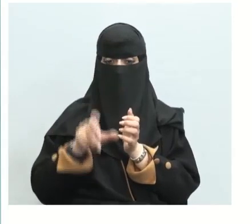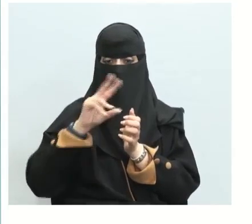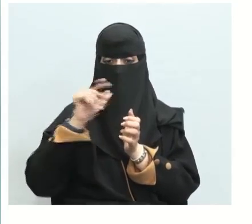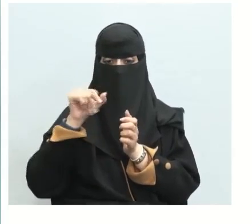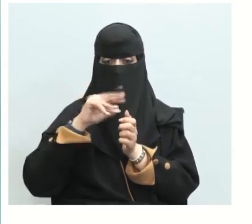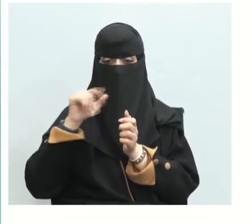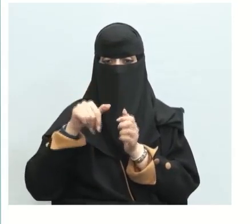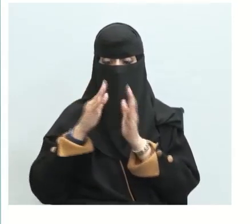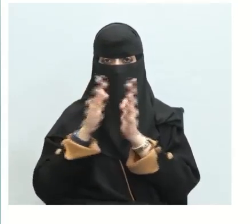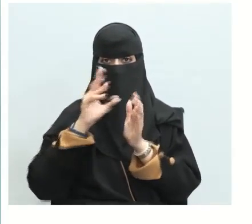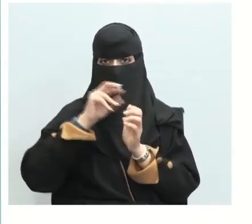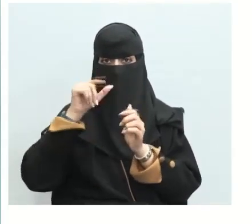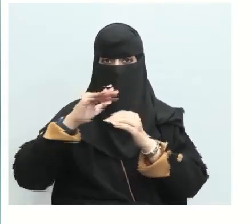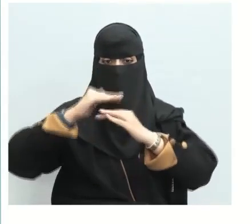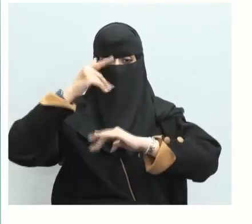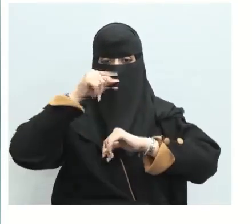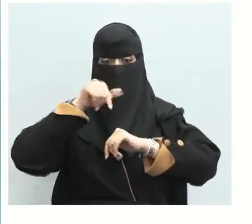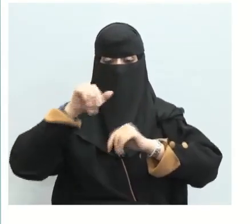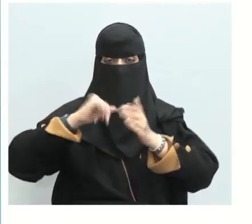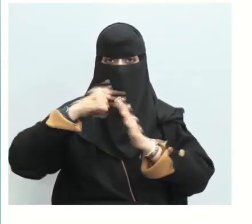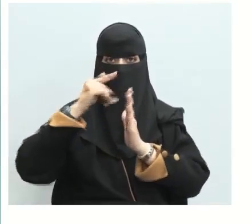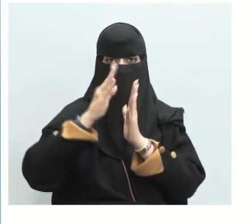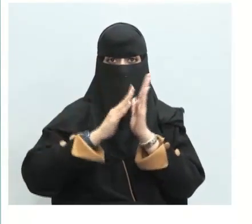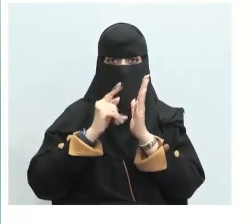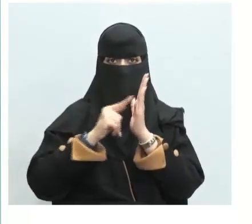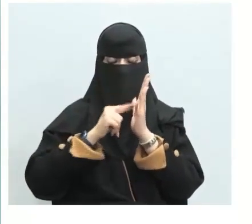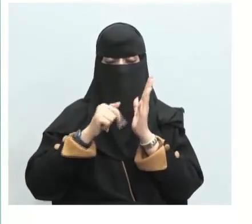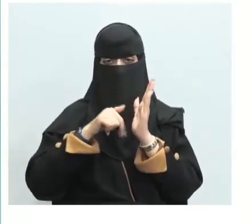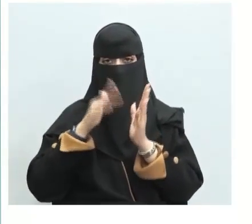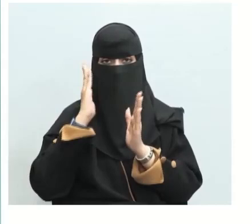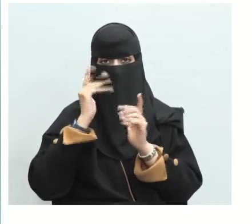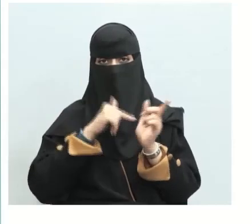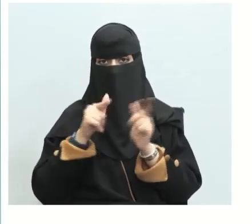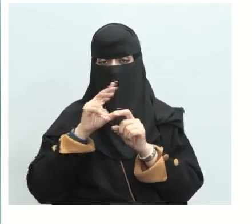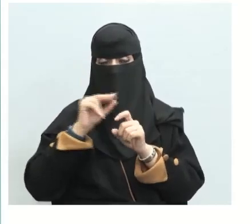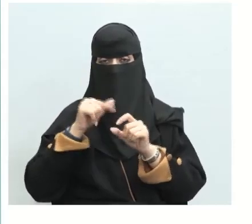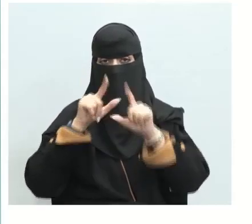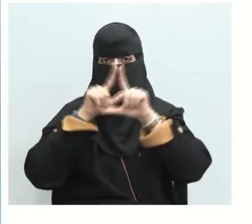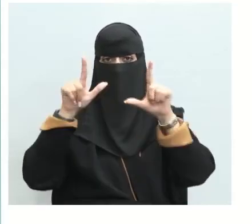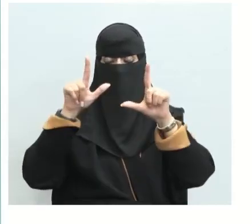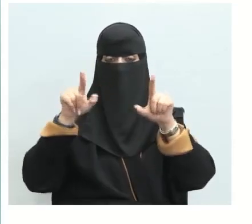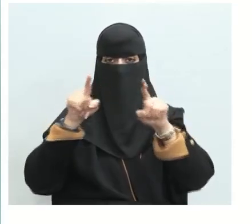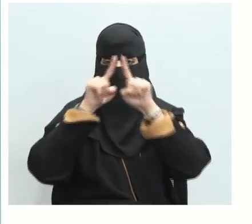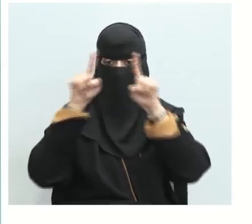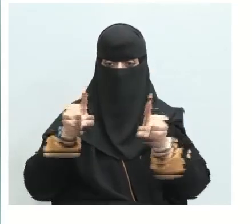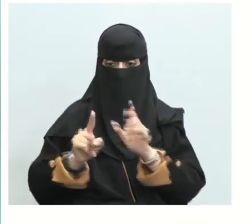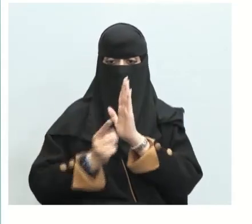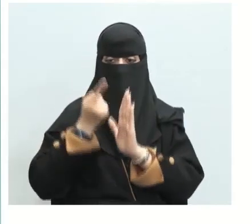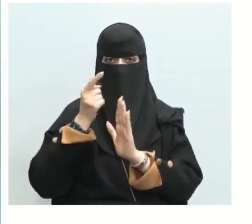يتم عرض الجهاز كما لو كان على جهاز ذكي أو هاتف ذكي.